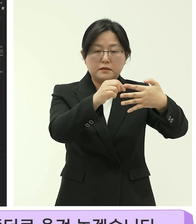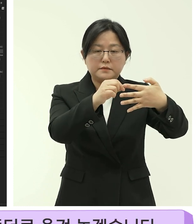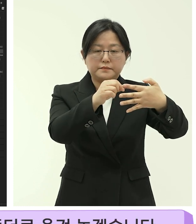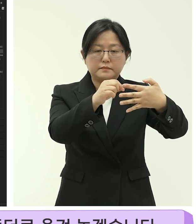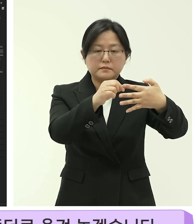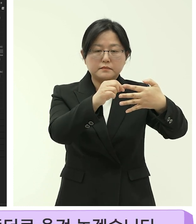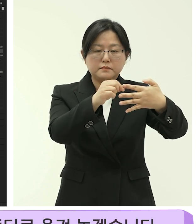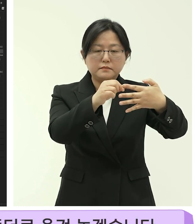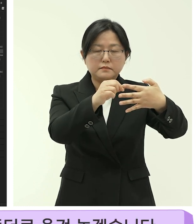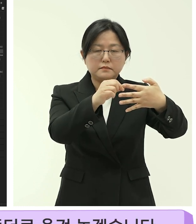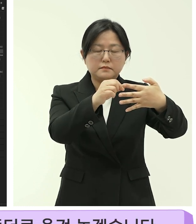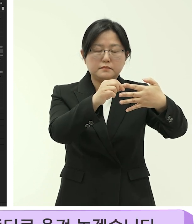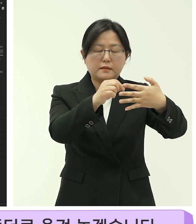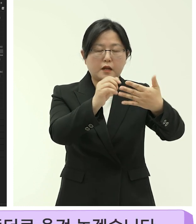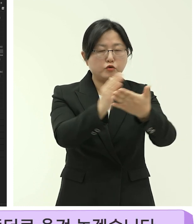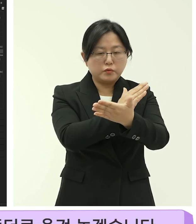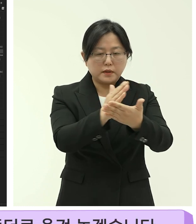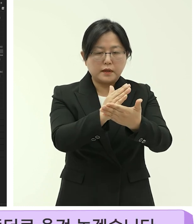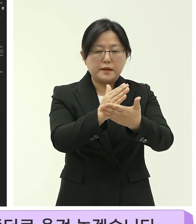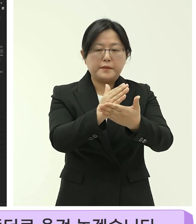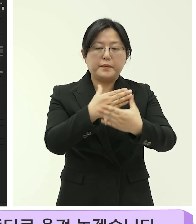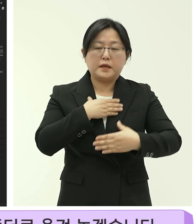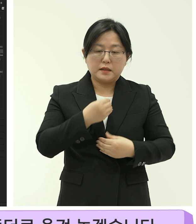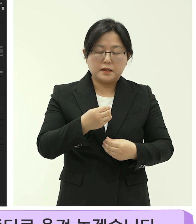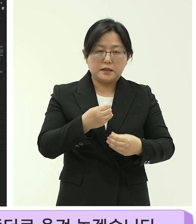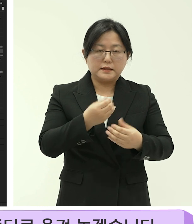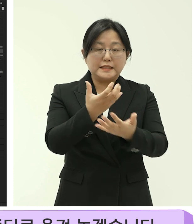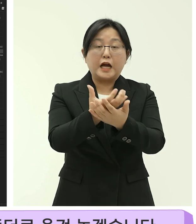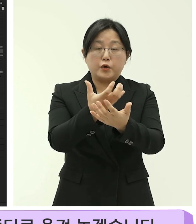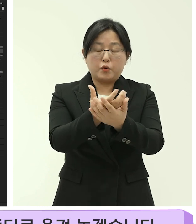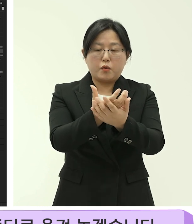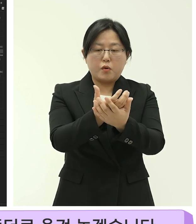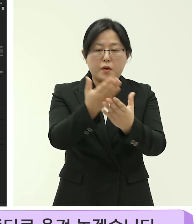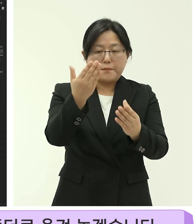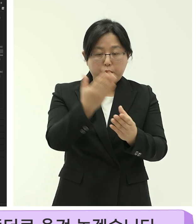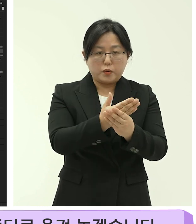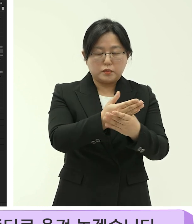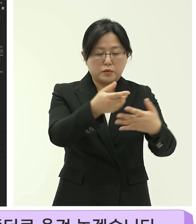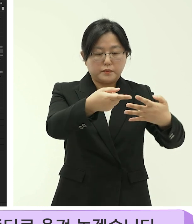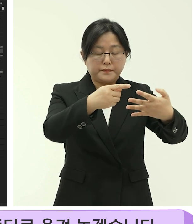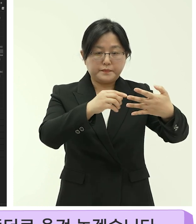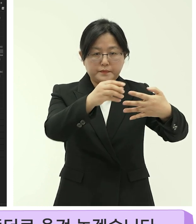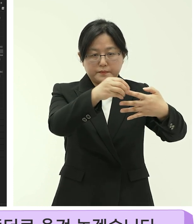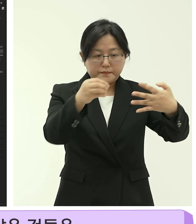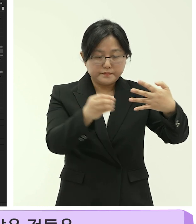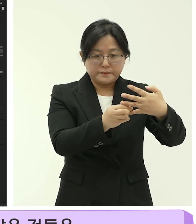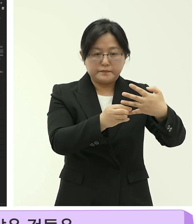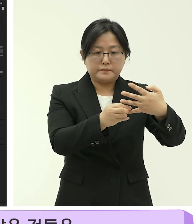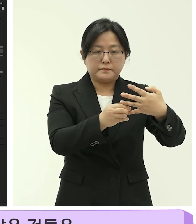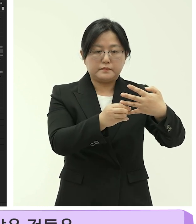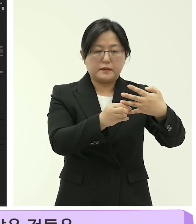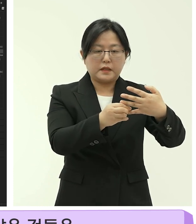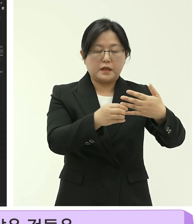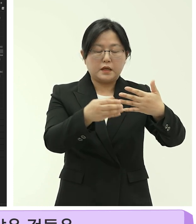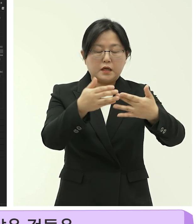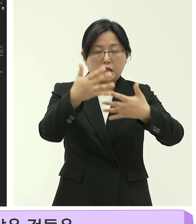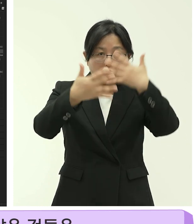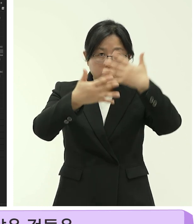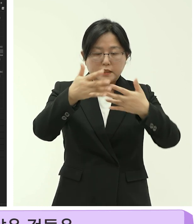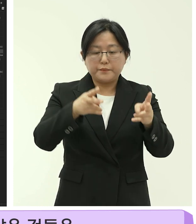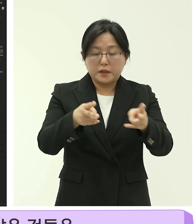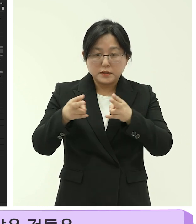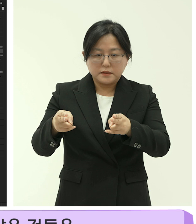매트를 구분하기 편하게 자료 폴더로 옮겨 놓겠습니다. 영상 편집에